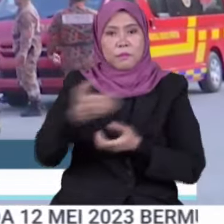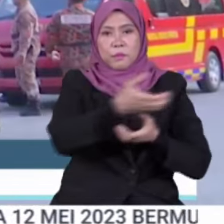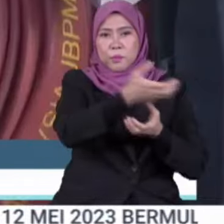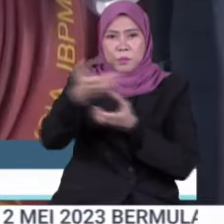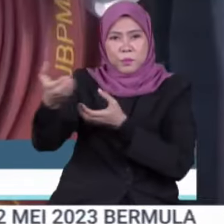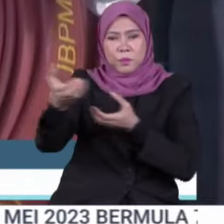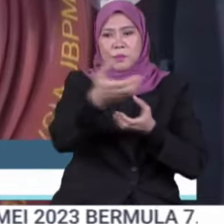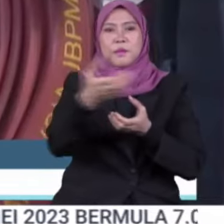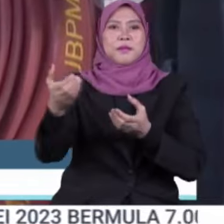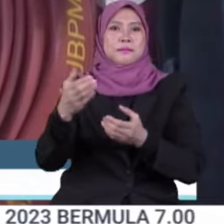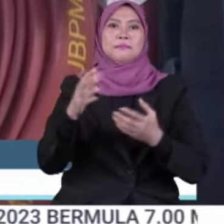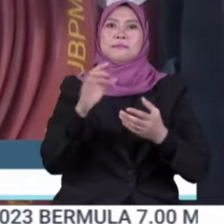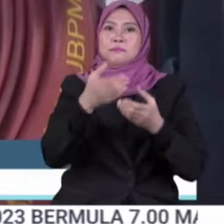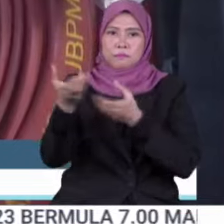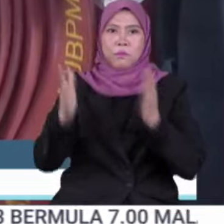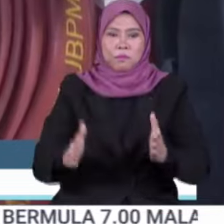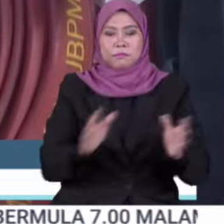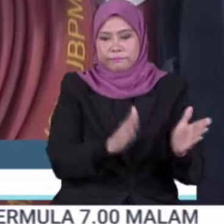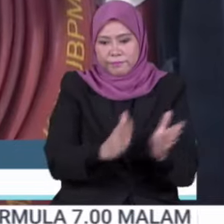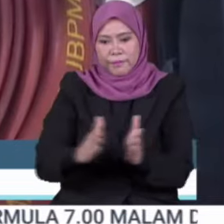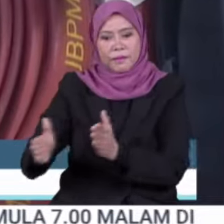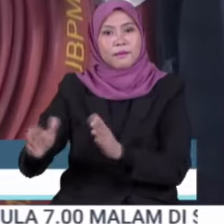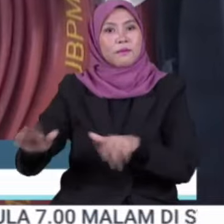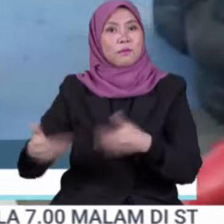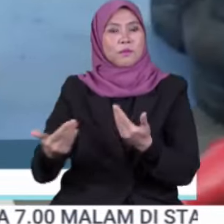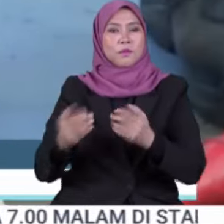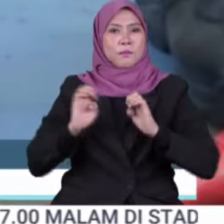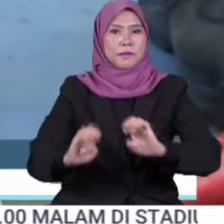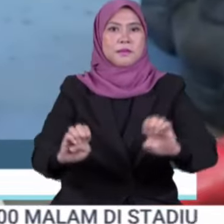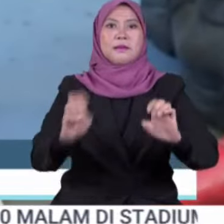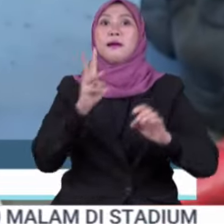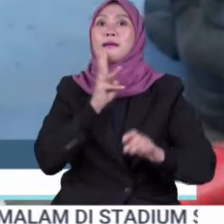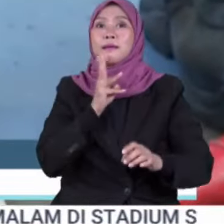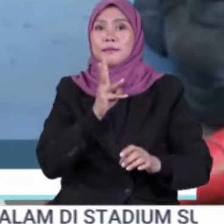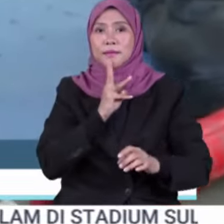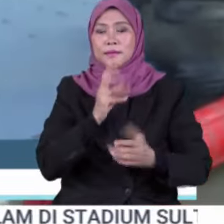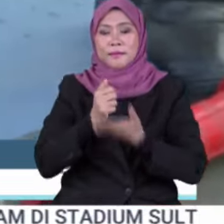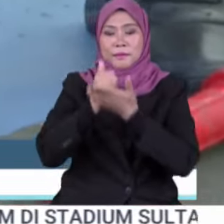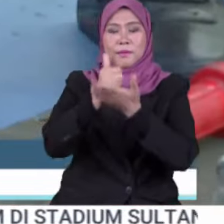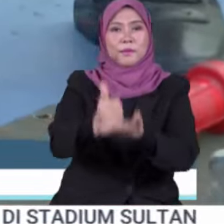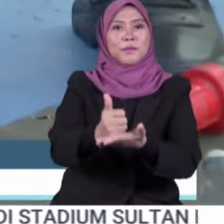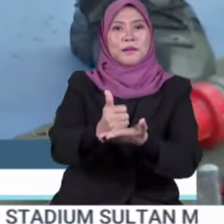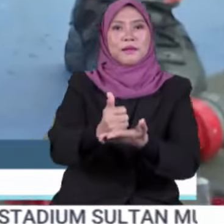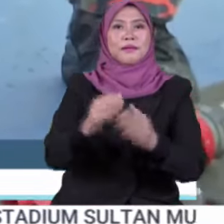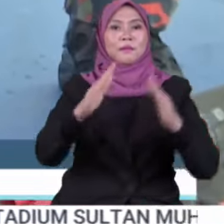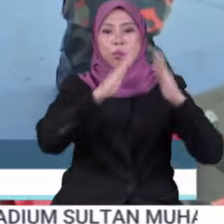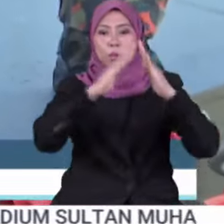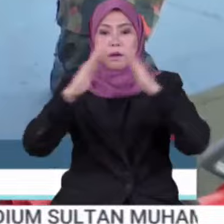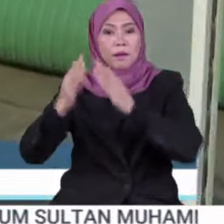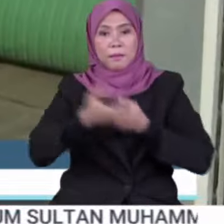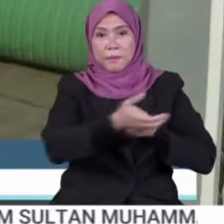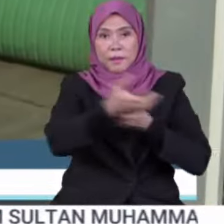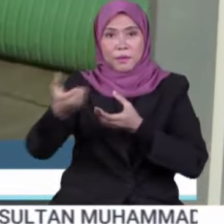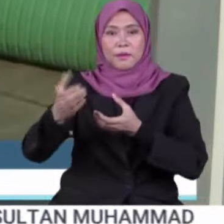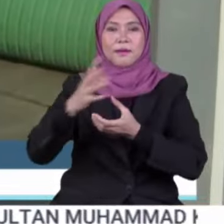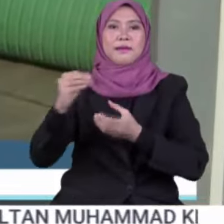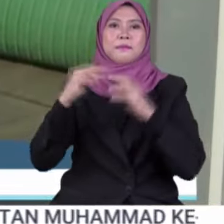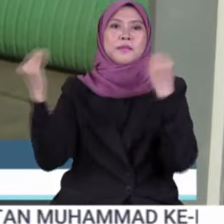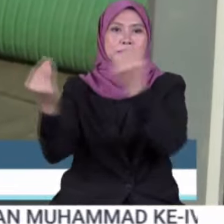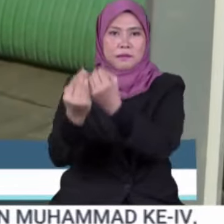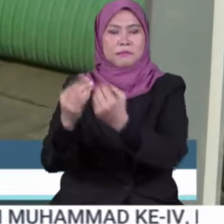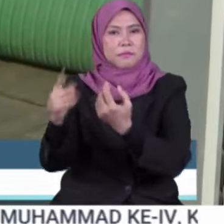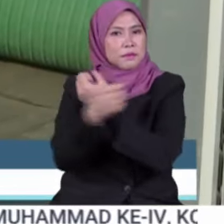dirangka oleh pihak bomba, antaranya melaksanakan plan kontingensi air dengan bantuan setiap balai dan masyarakat setempat. Di